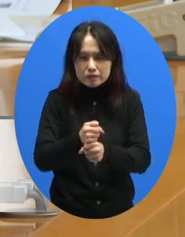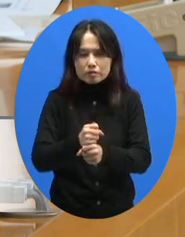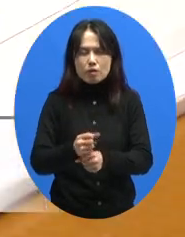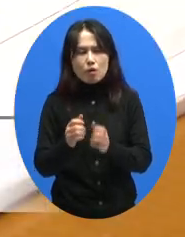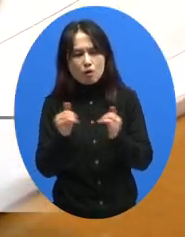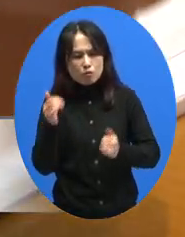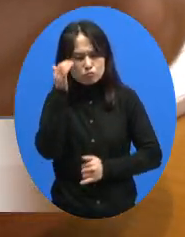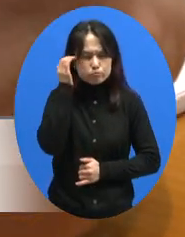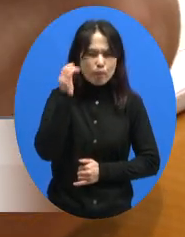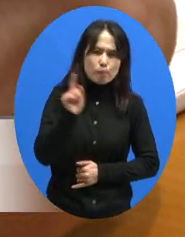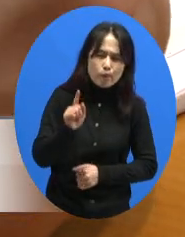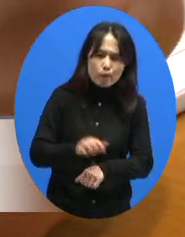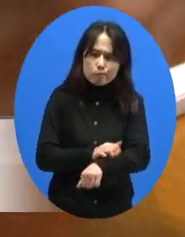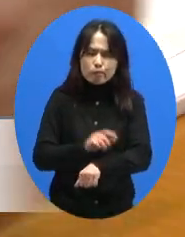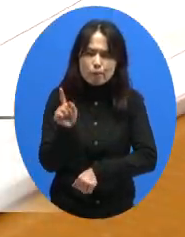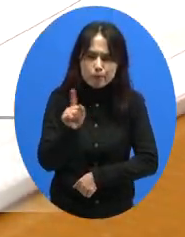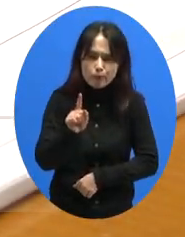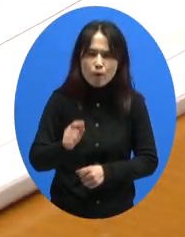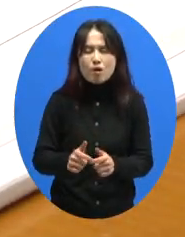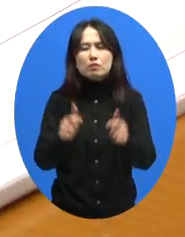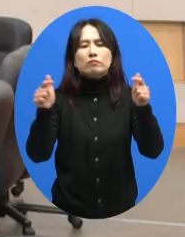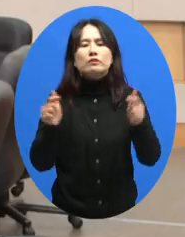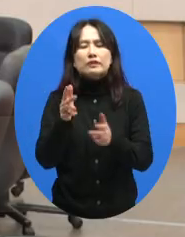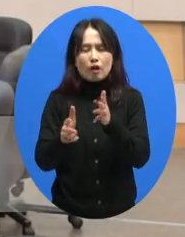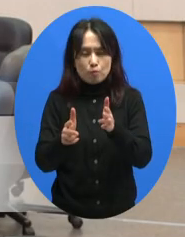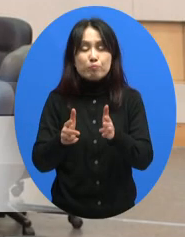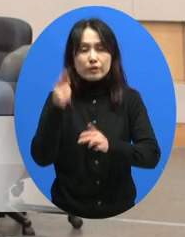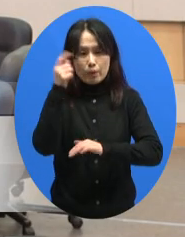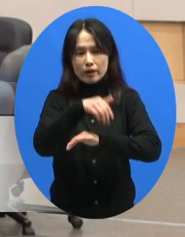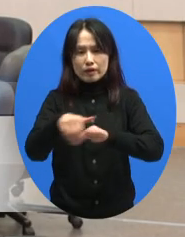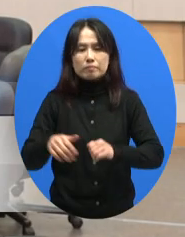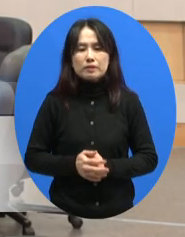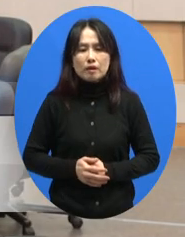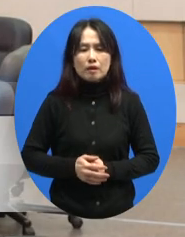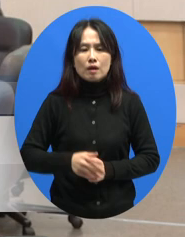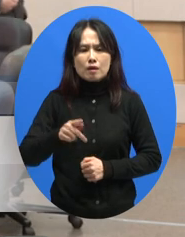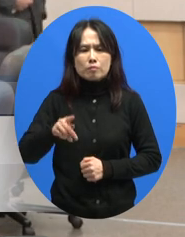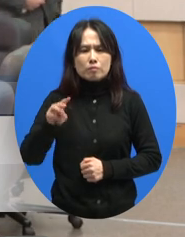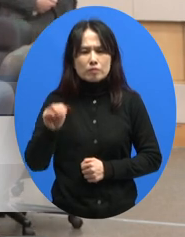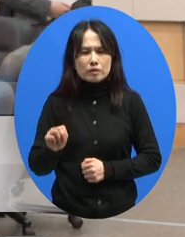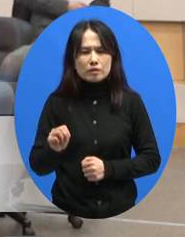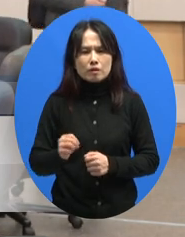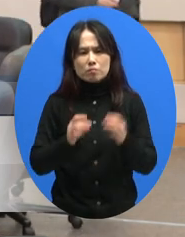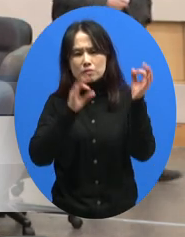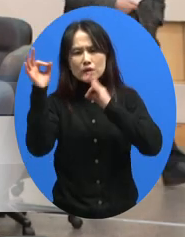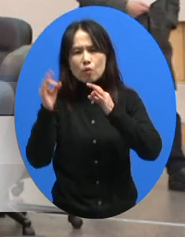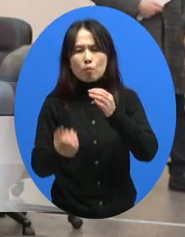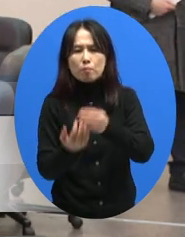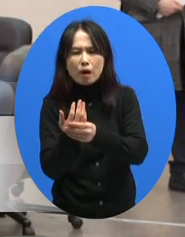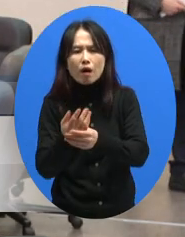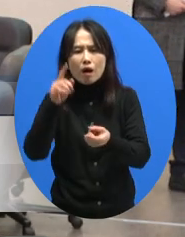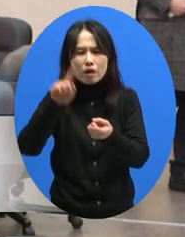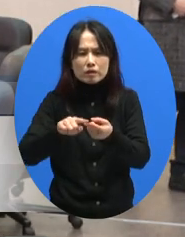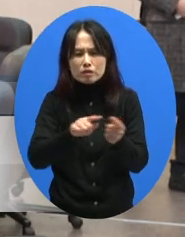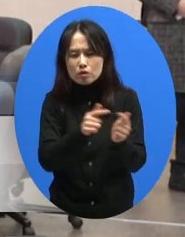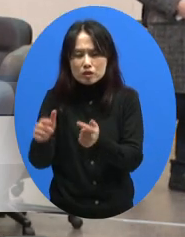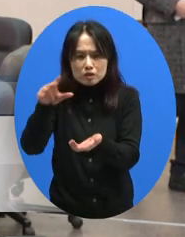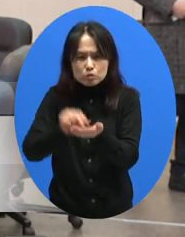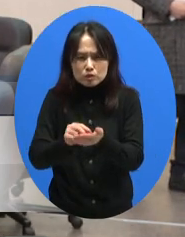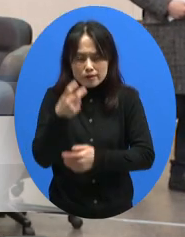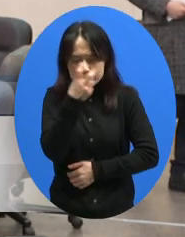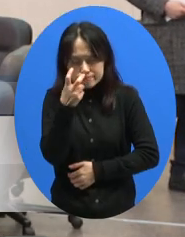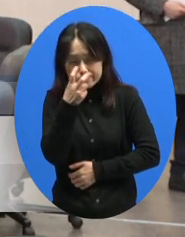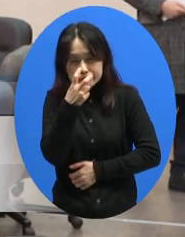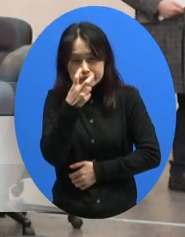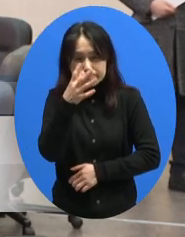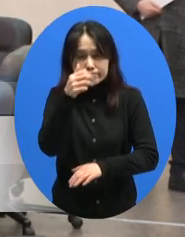등을 파악해 추후 사업을 확장한다는 방침. PM 안전사고와 관련된 여러 가지 문제점들을 종합적으로 분석을 하고 검토한 다음에